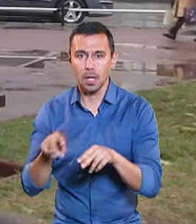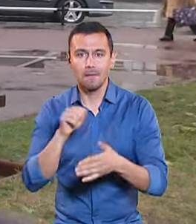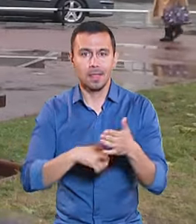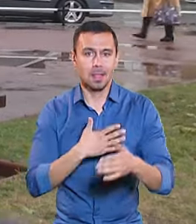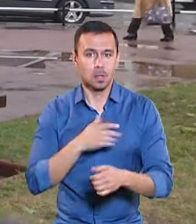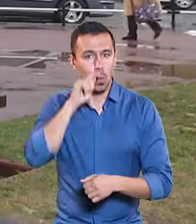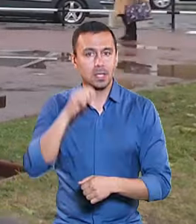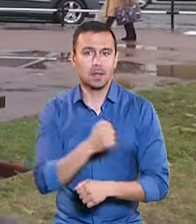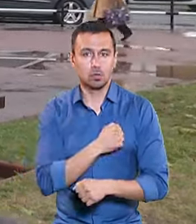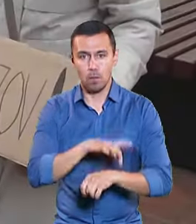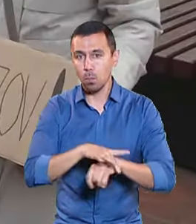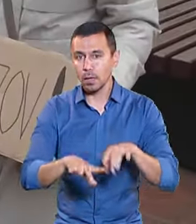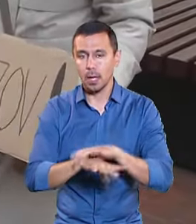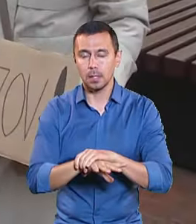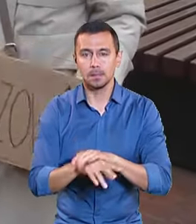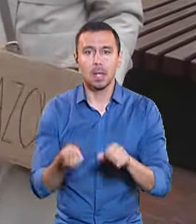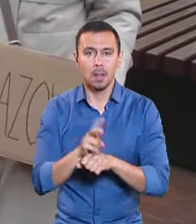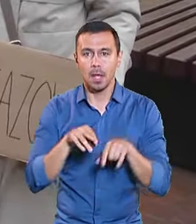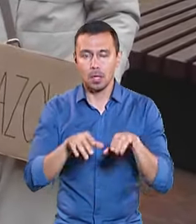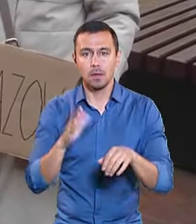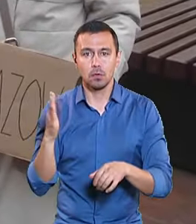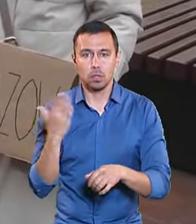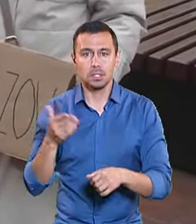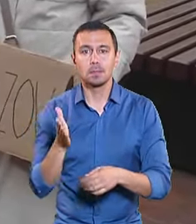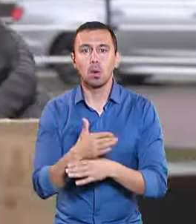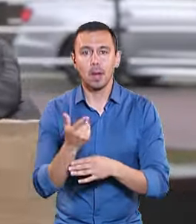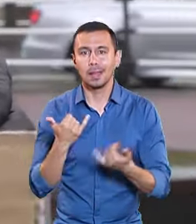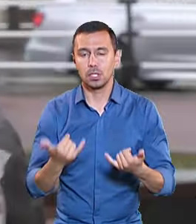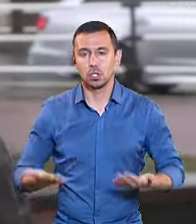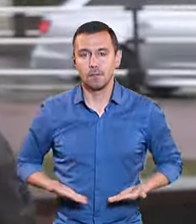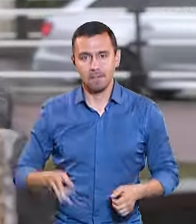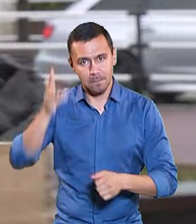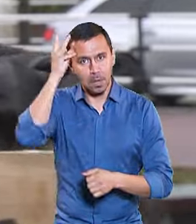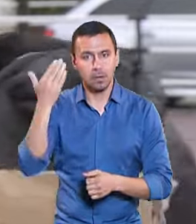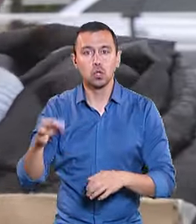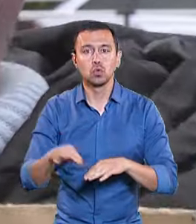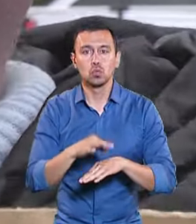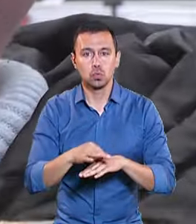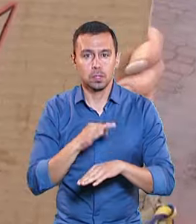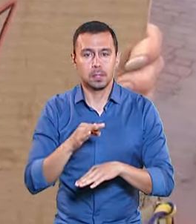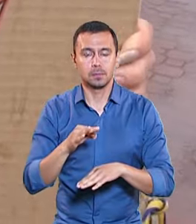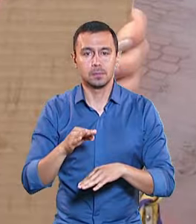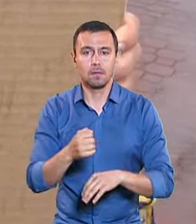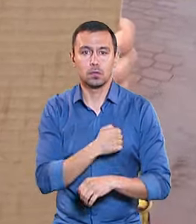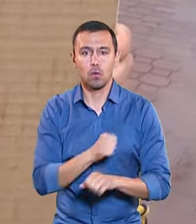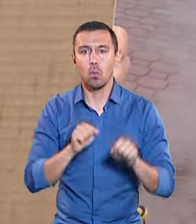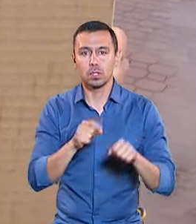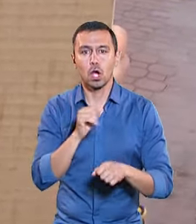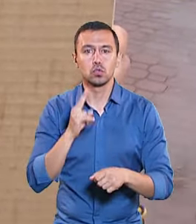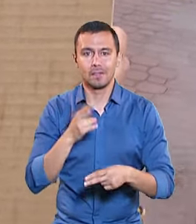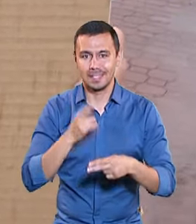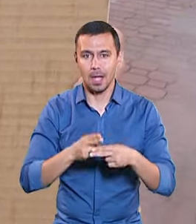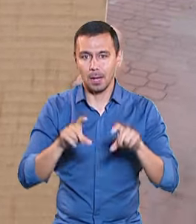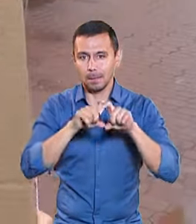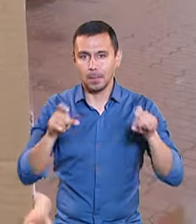наших українських військовополонених. Прийшла на акцію Вікторія з Маріуполя, яка нині живе в Хмельницькому. Вона дружина військового оборонця Азовсталі. Ми